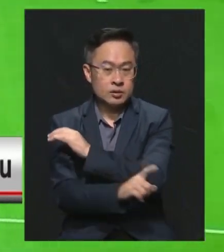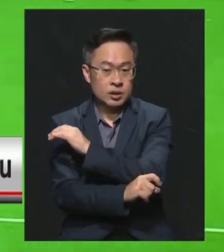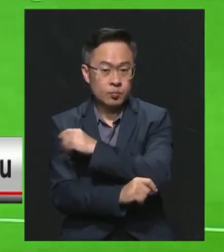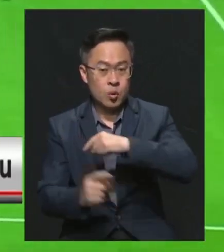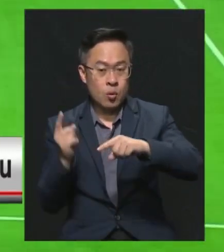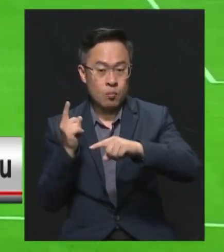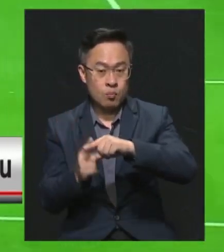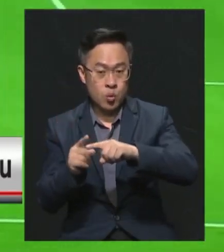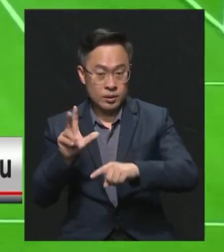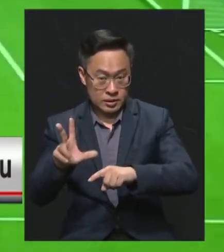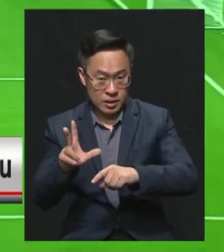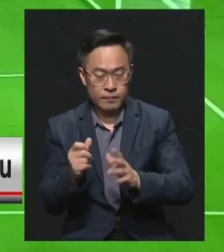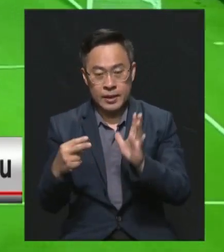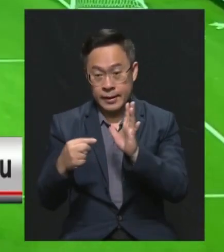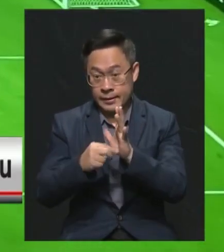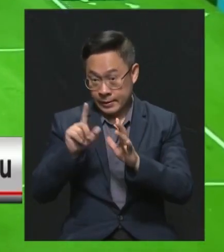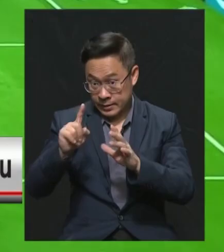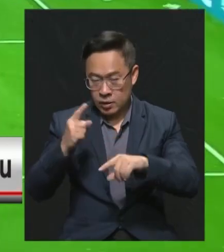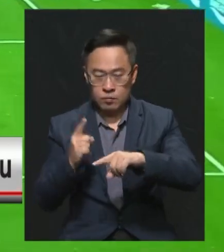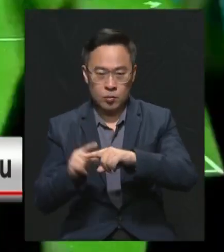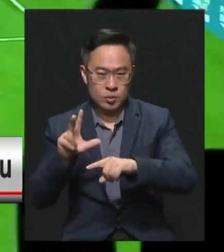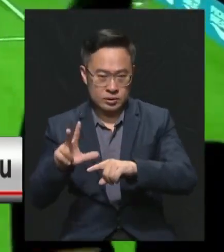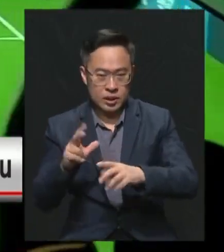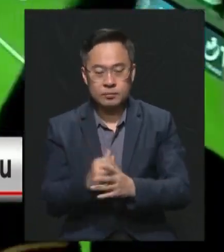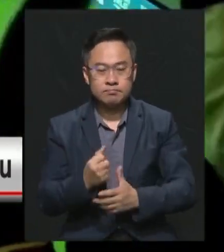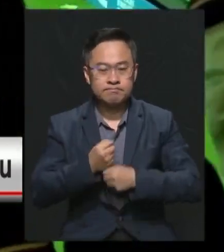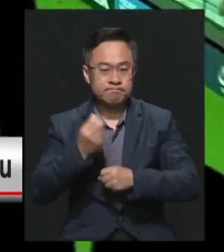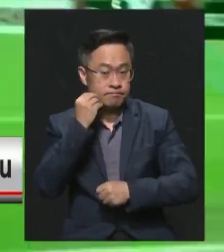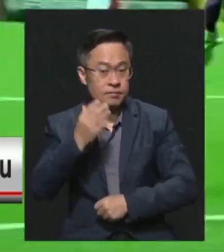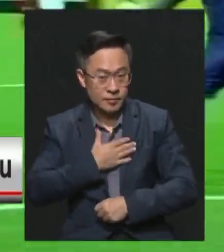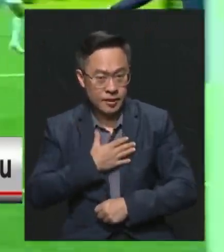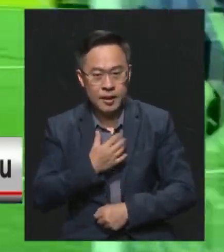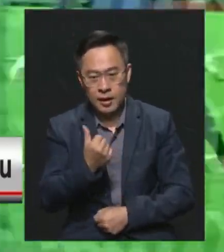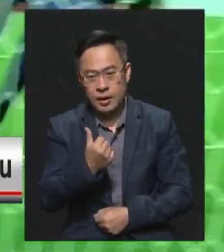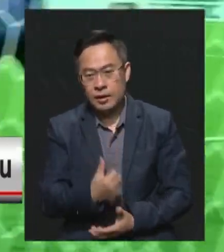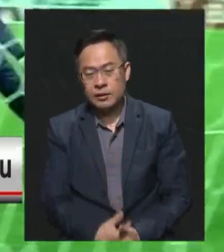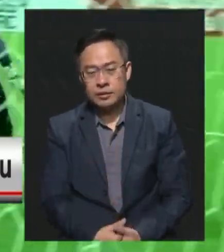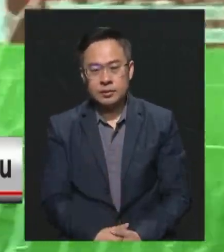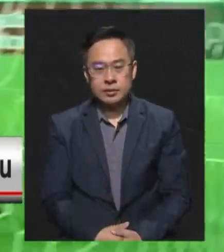ารถประเดิมเก็บ3แต้มได้แล้วก็เป็นการเก็บ3แต้มในบ้านได้อย่างสวยงามกันด้วยค่ะ